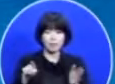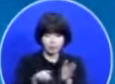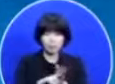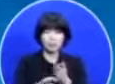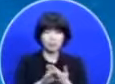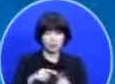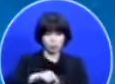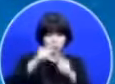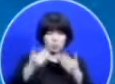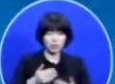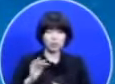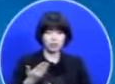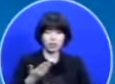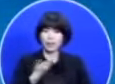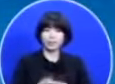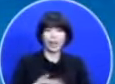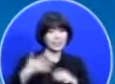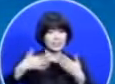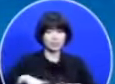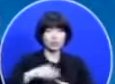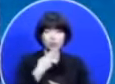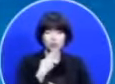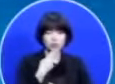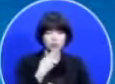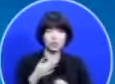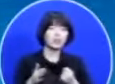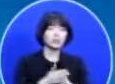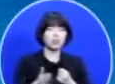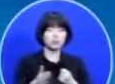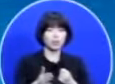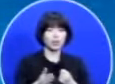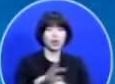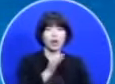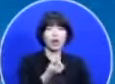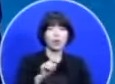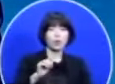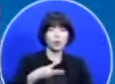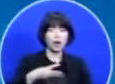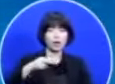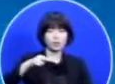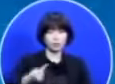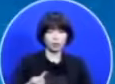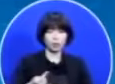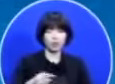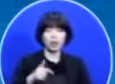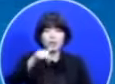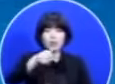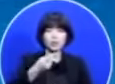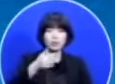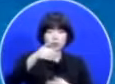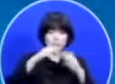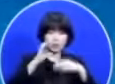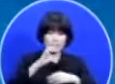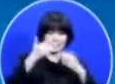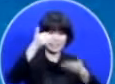그외 다른 기준이 없어요 그래서 2호 알도가 교황에게 청을